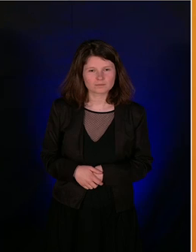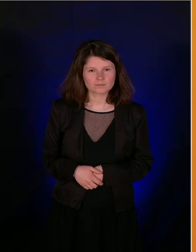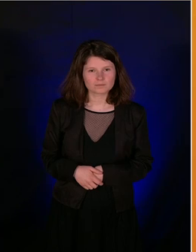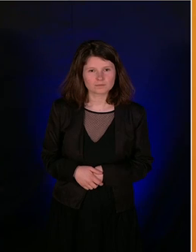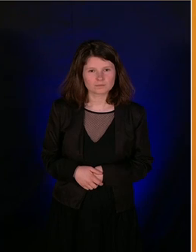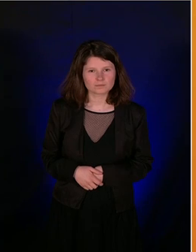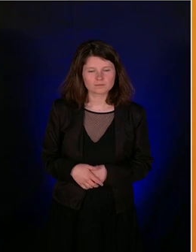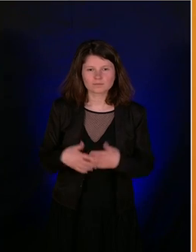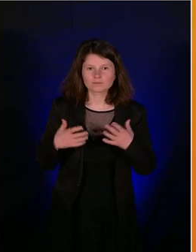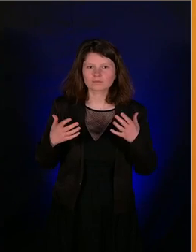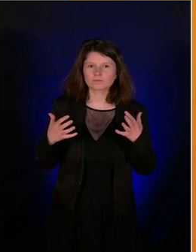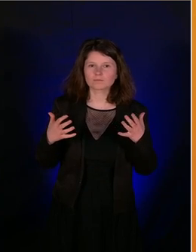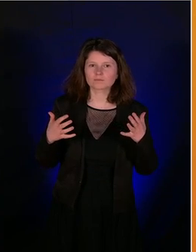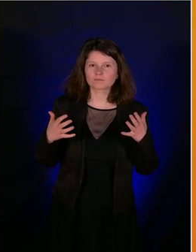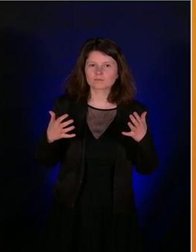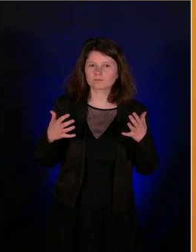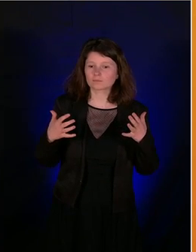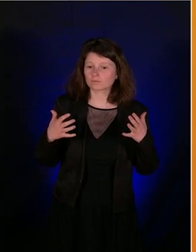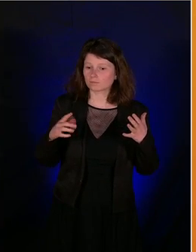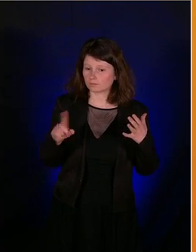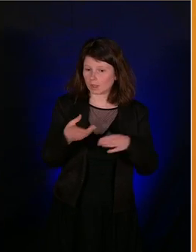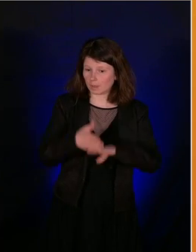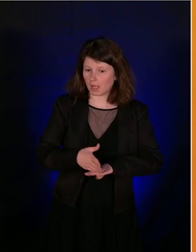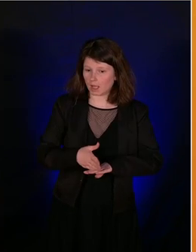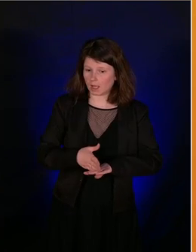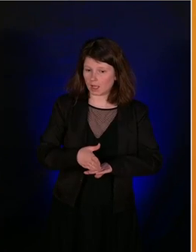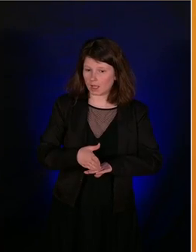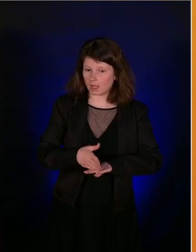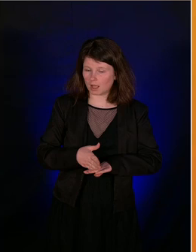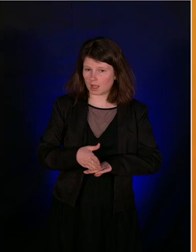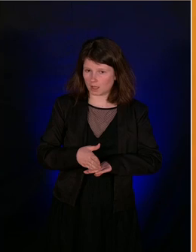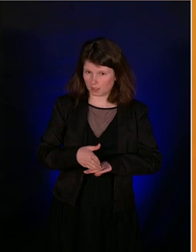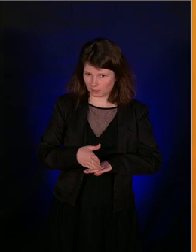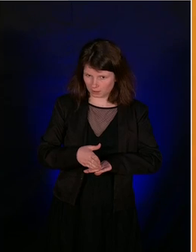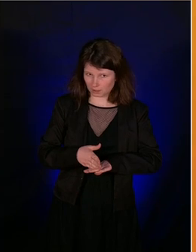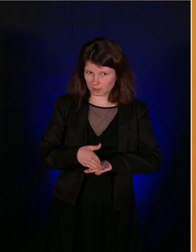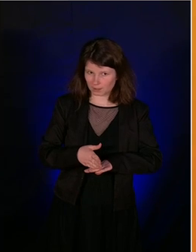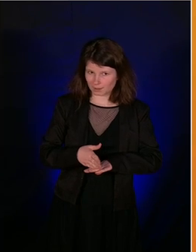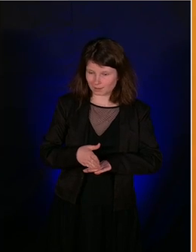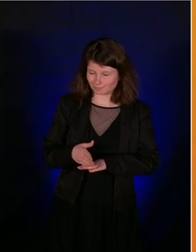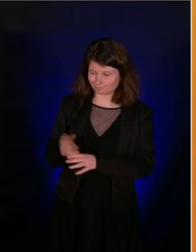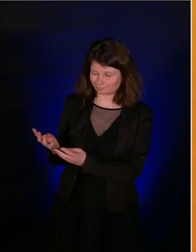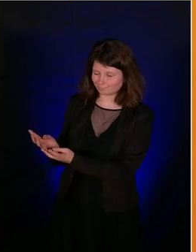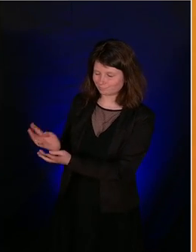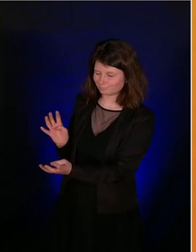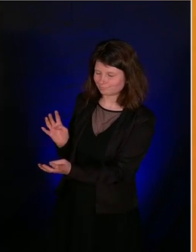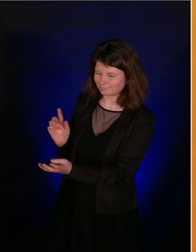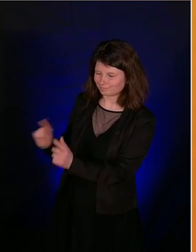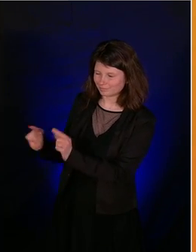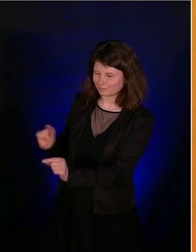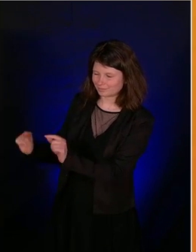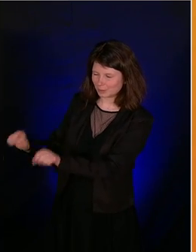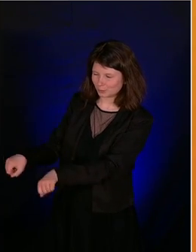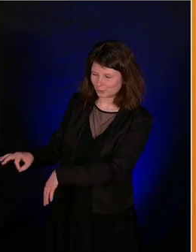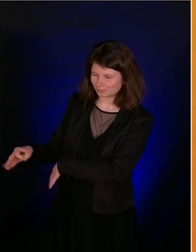plaît donc si tout le monde est bien je vais déclarer que et je vais libérer la scène et la tribune évidemment